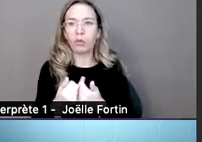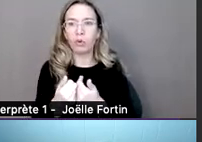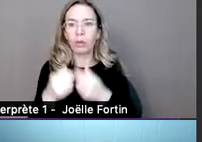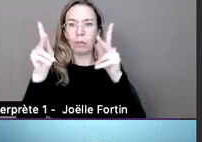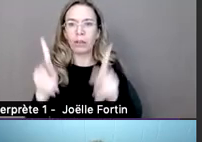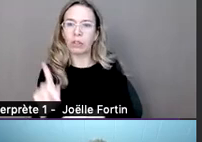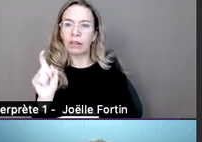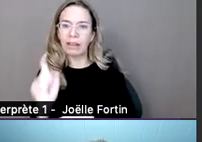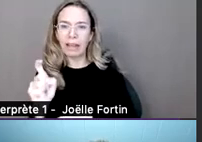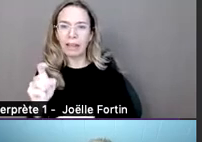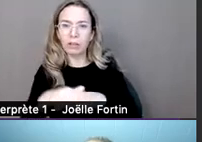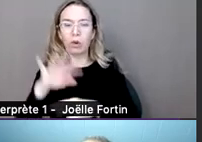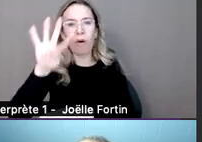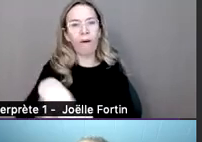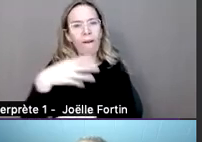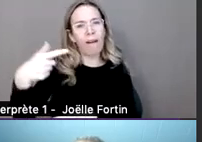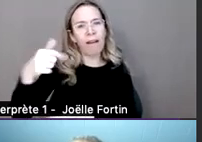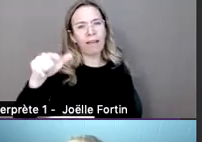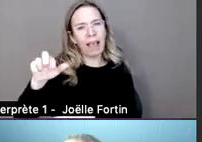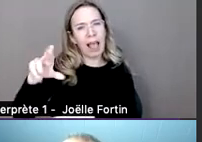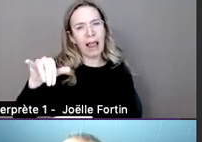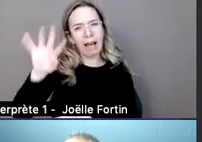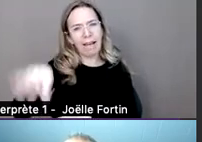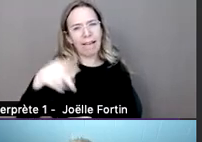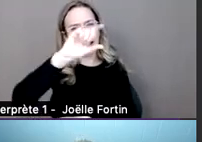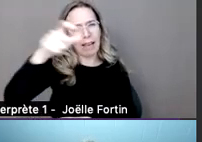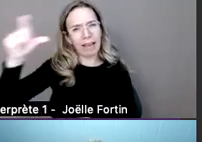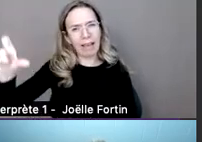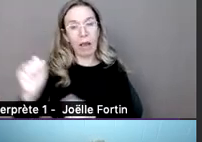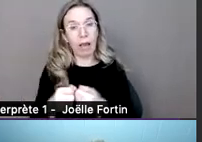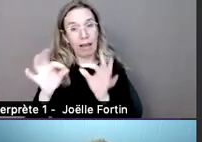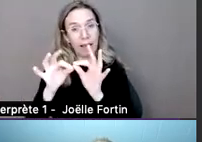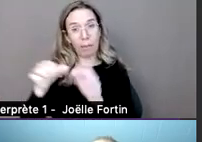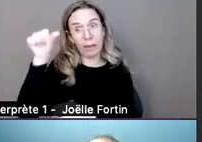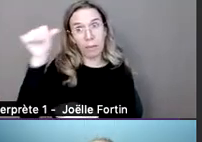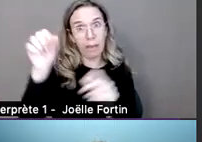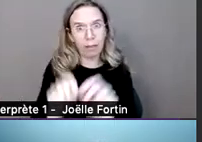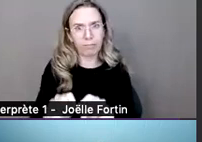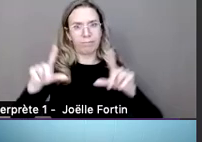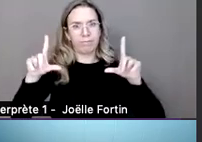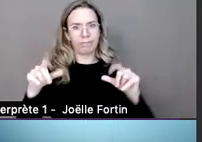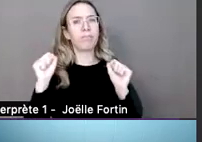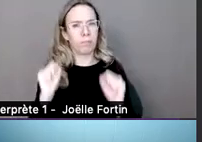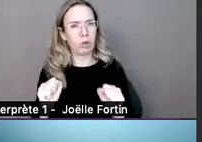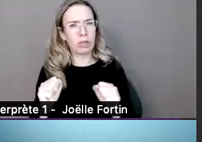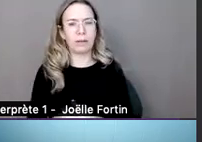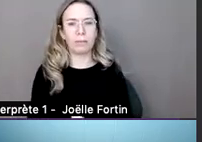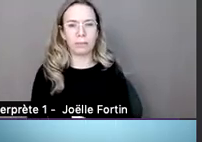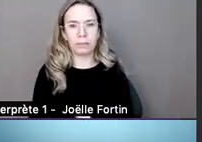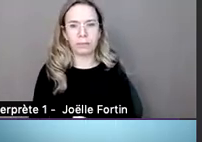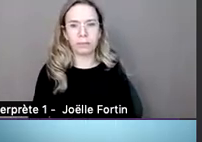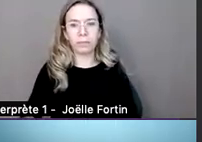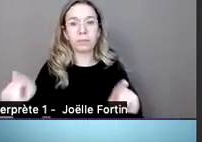cliquant sur la galerie. Vous pouvez également épingler l'interprète pour que son image soit visible à tout moment. Il y a aussi